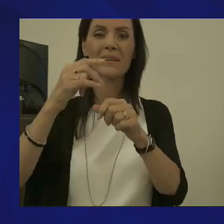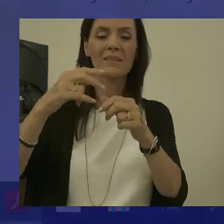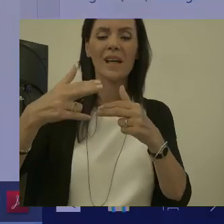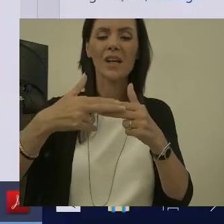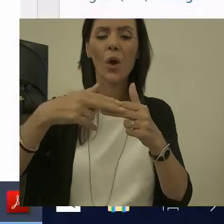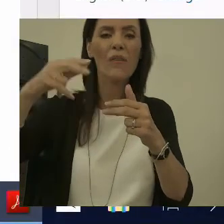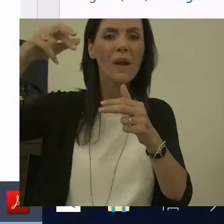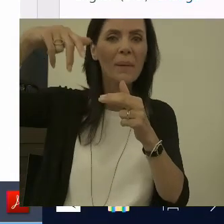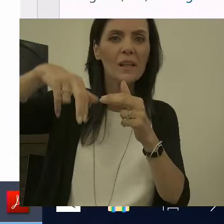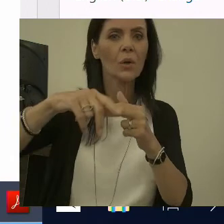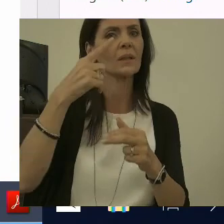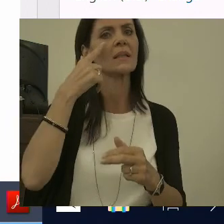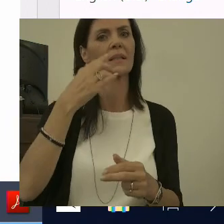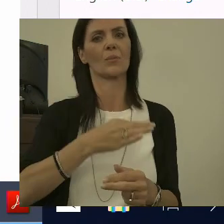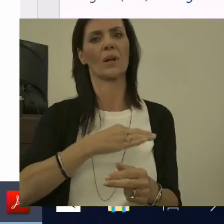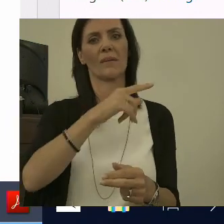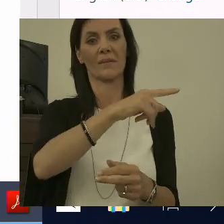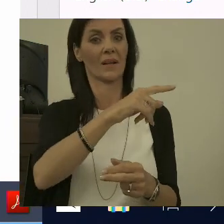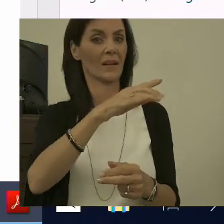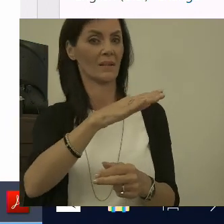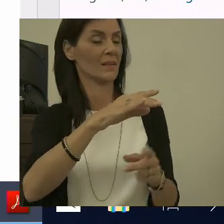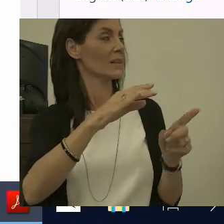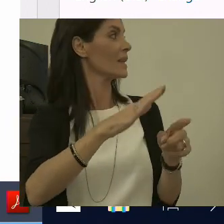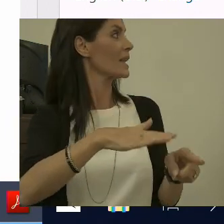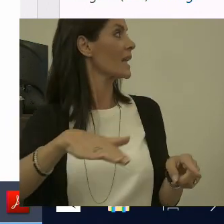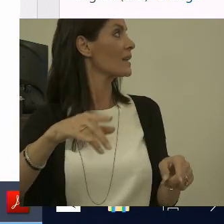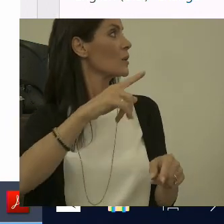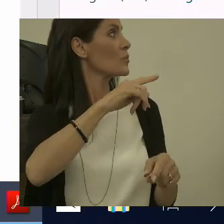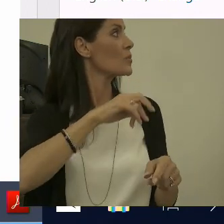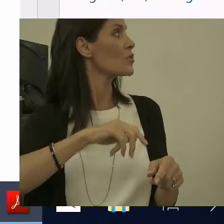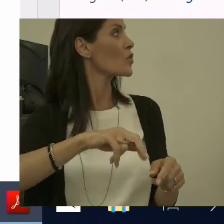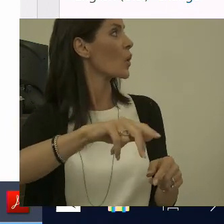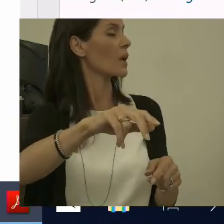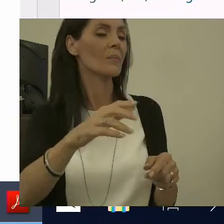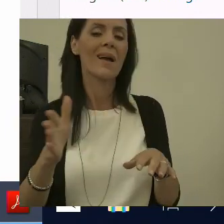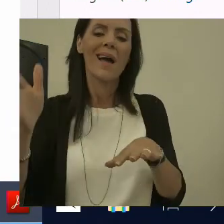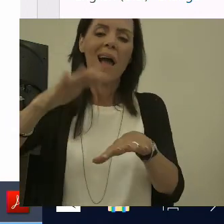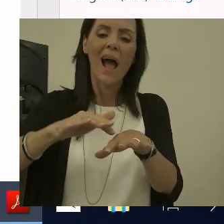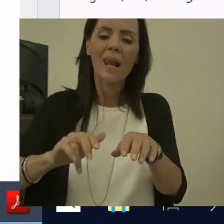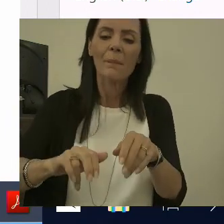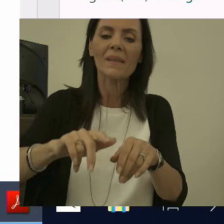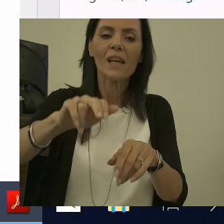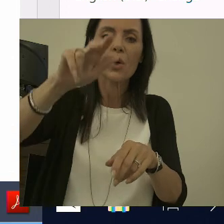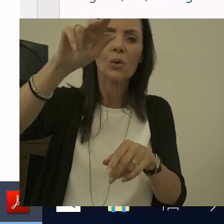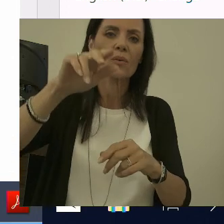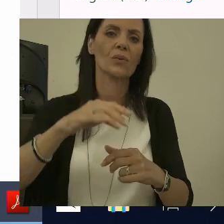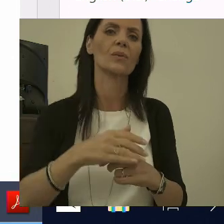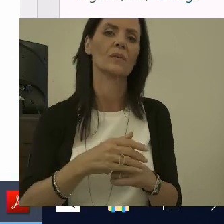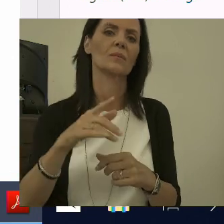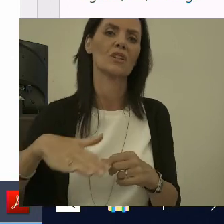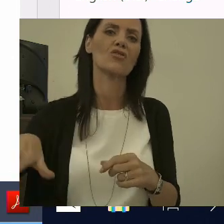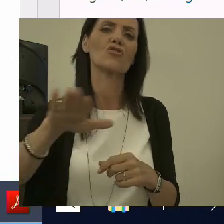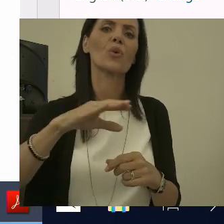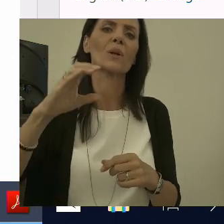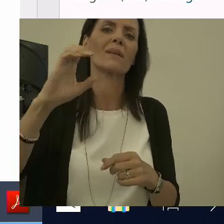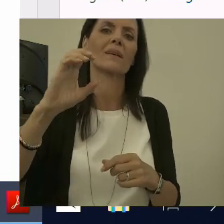הדרגות. שימו לב לתמונה של הילדים ההולכים והקרבה של פרויקט תמה על המדרגות, גם כן עינת בשכונת